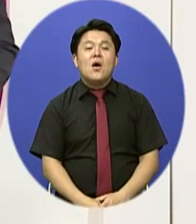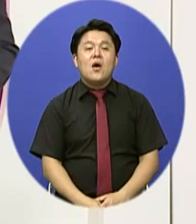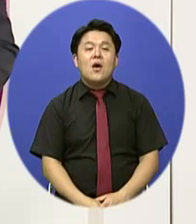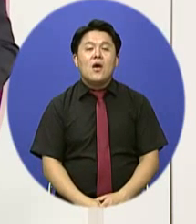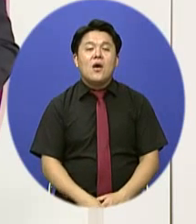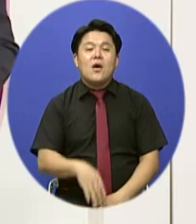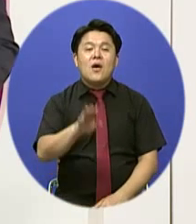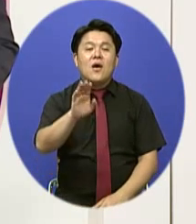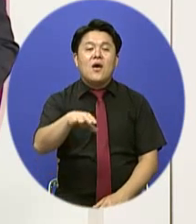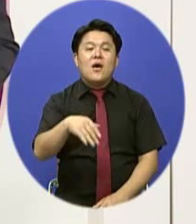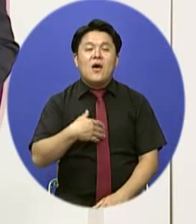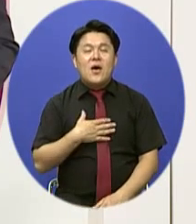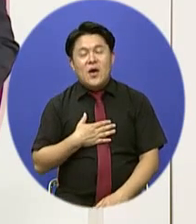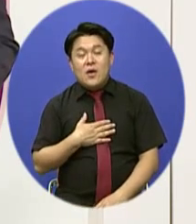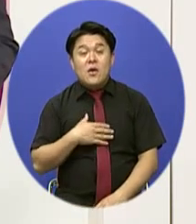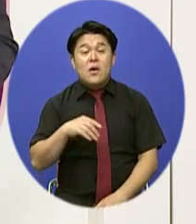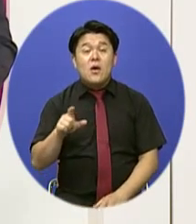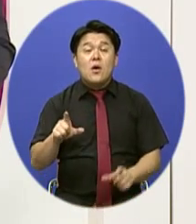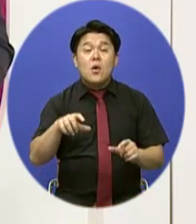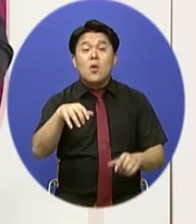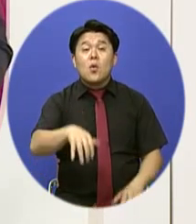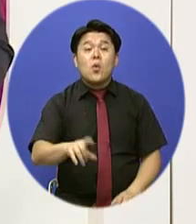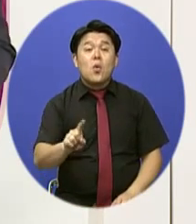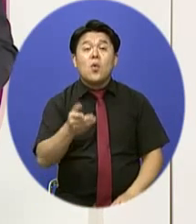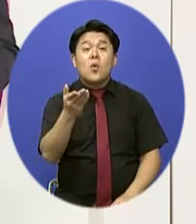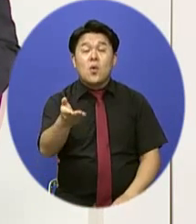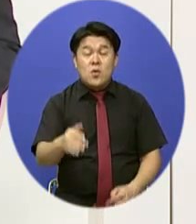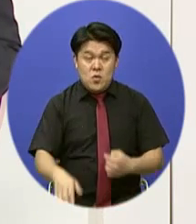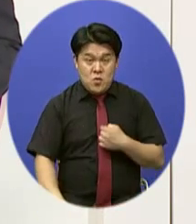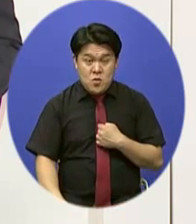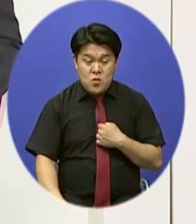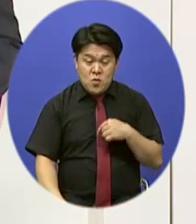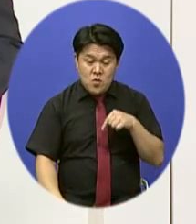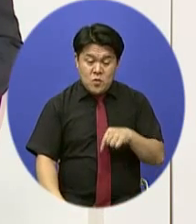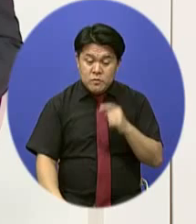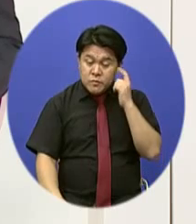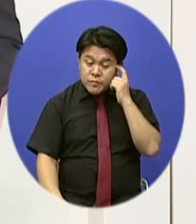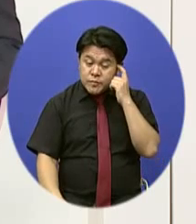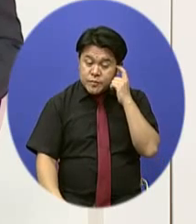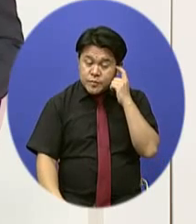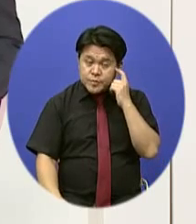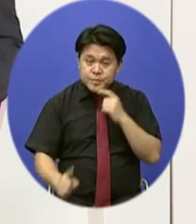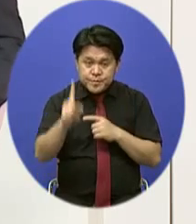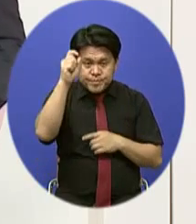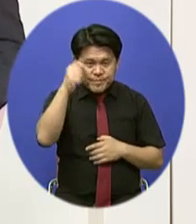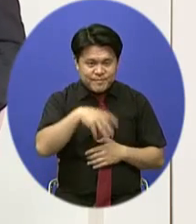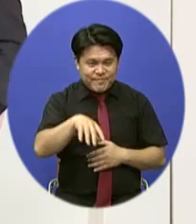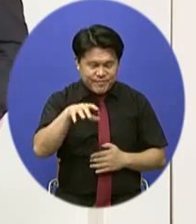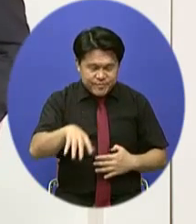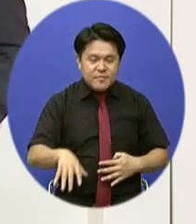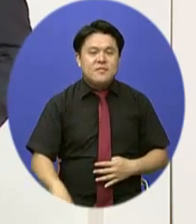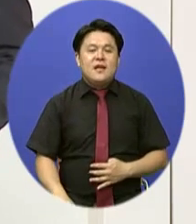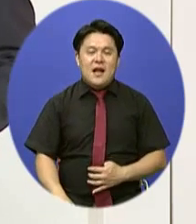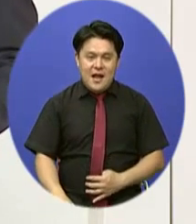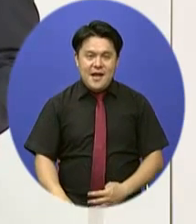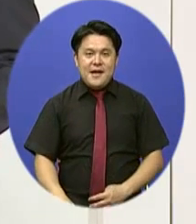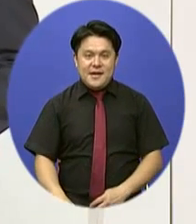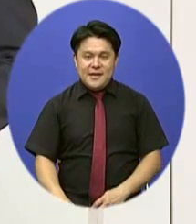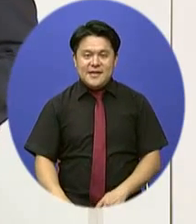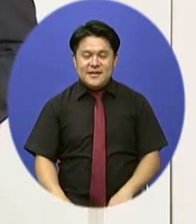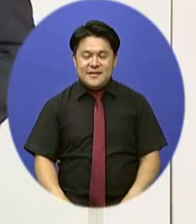어디서 할 말이 없네요. 네, 어디예요 거기? 여기요. 네. 고양시요. 고양시. 고양시. 네.